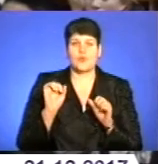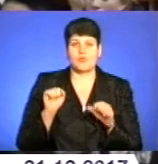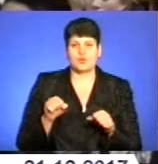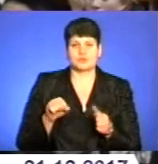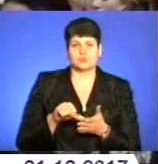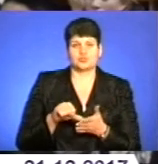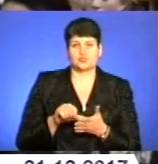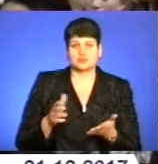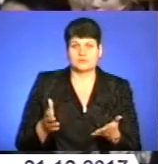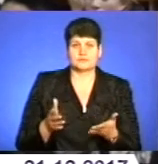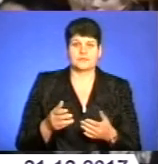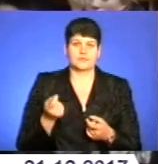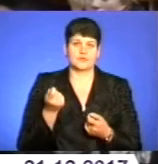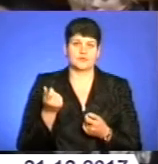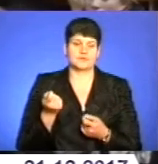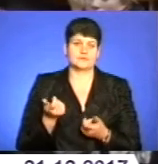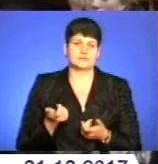бути, трохи